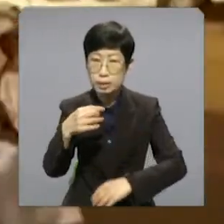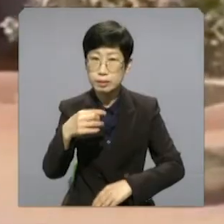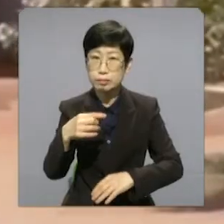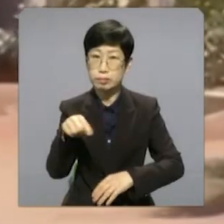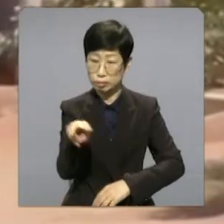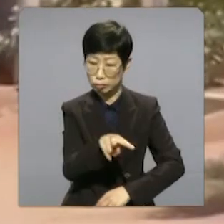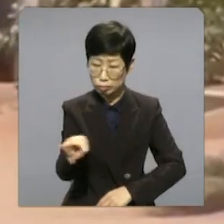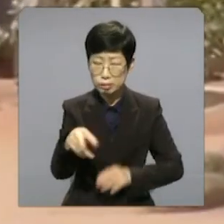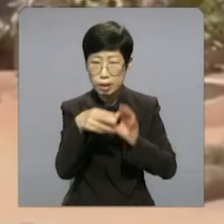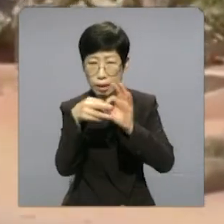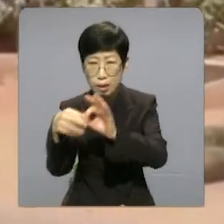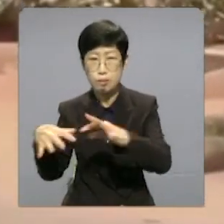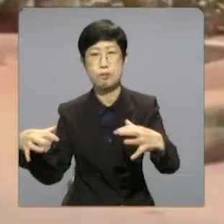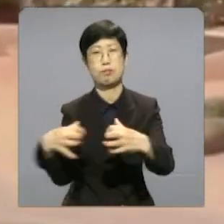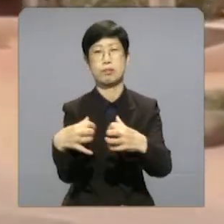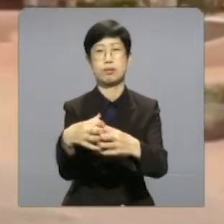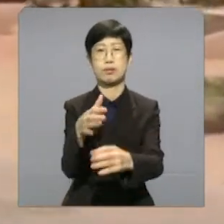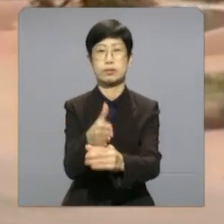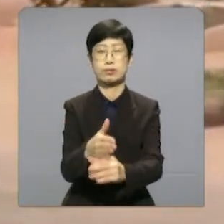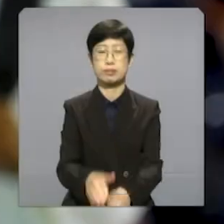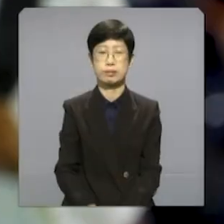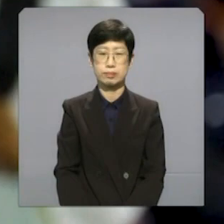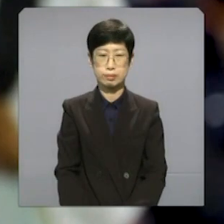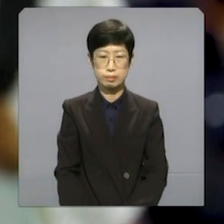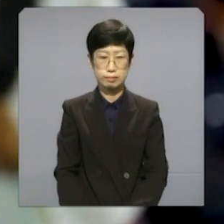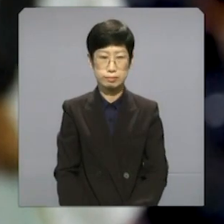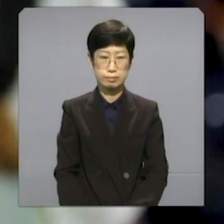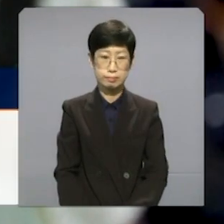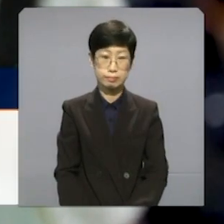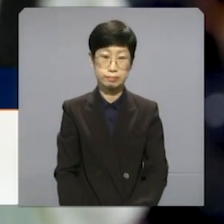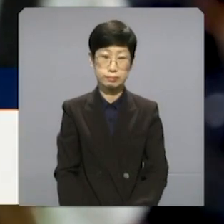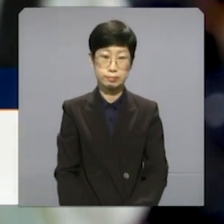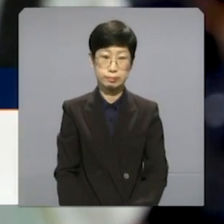무력 충돌이 계속되고 있습니다.